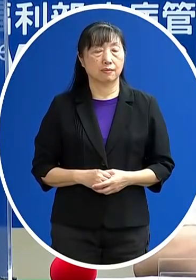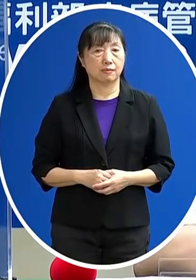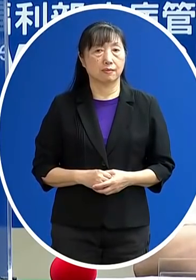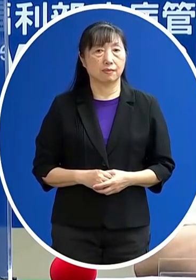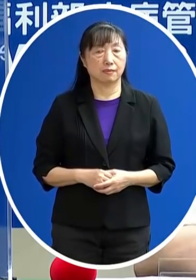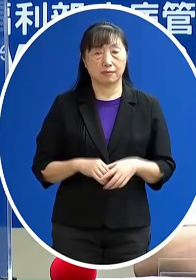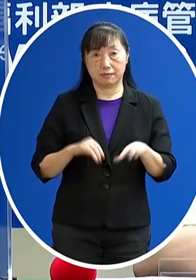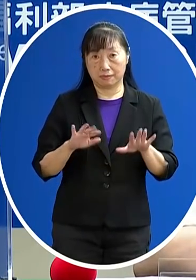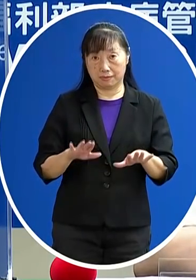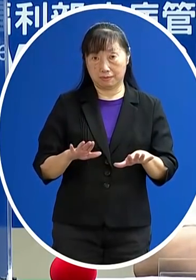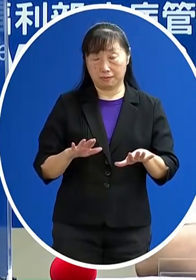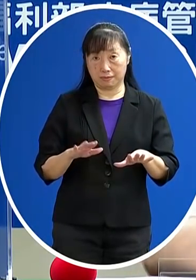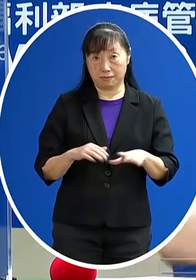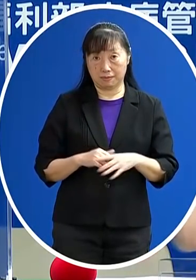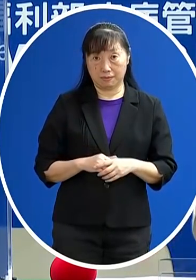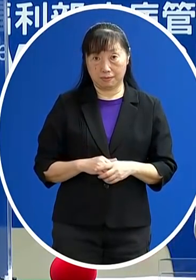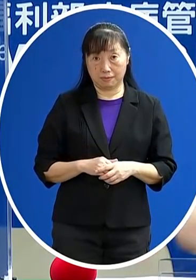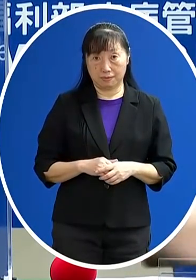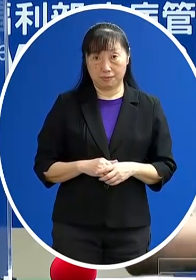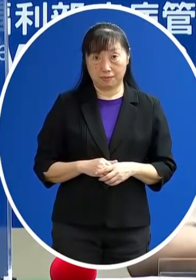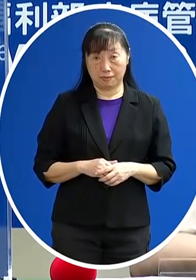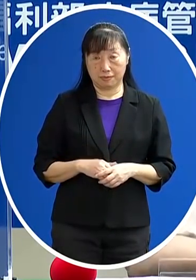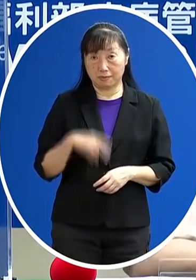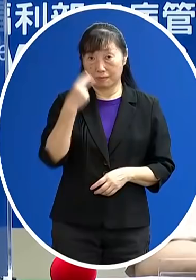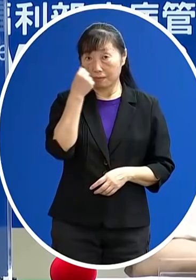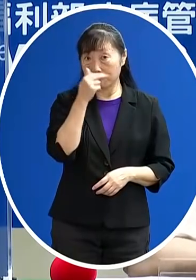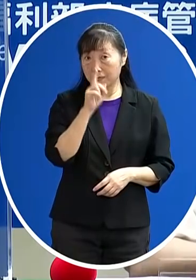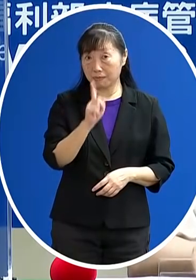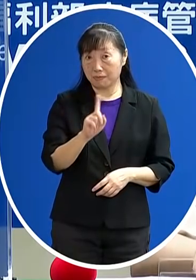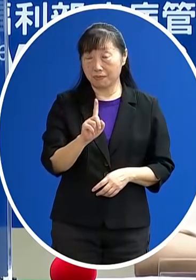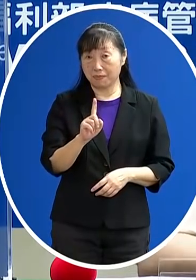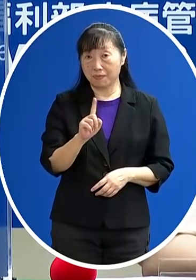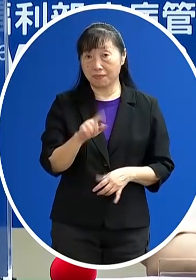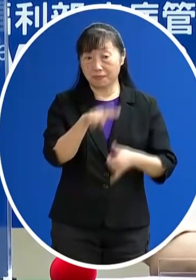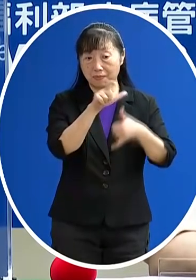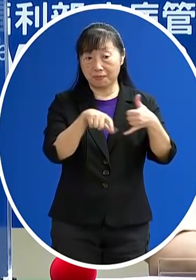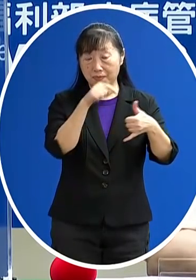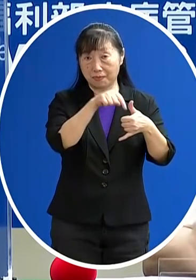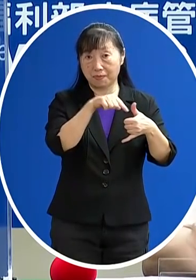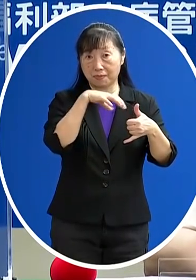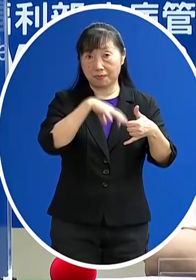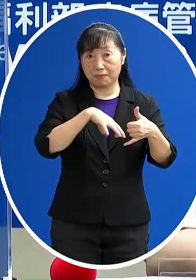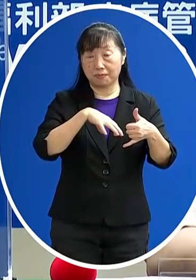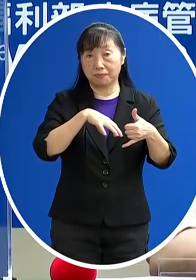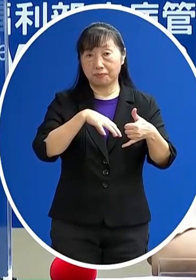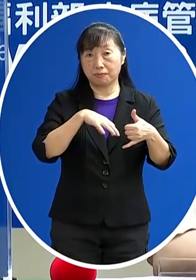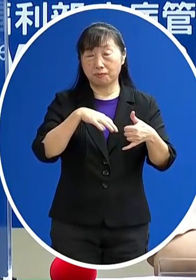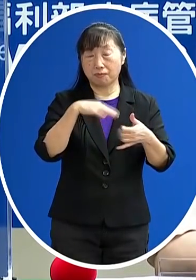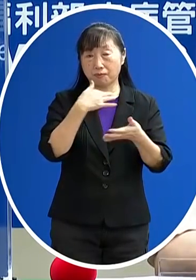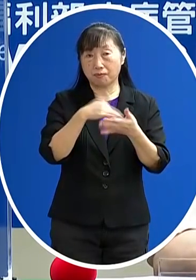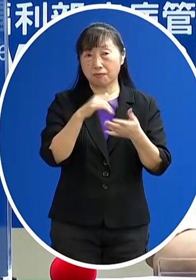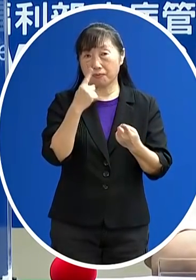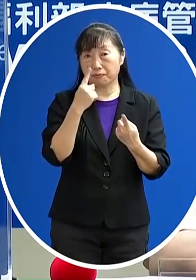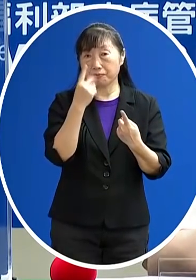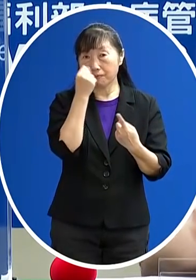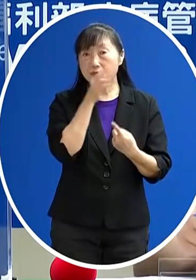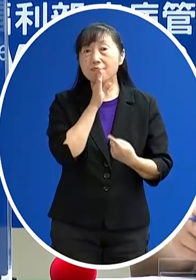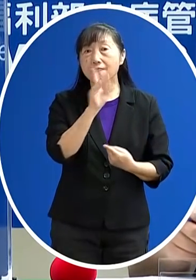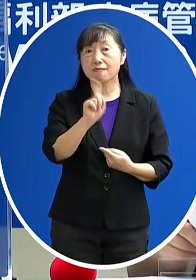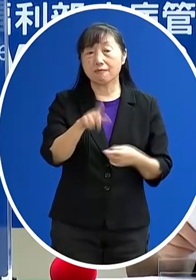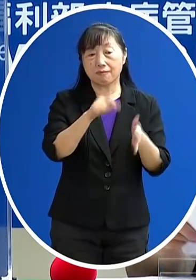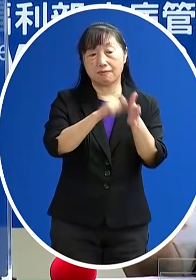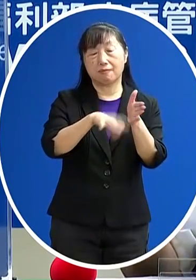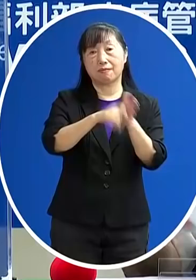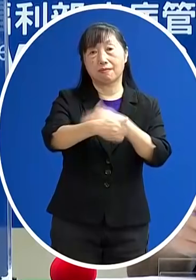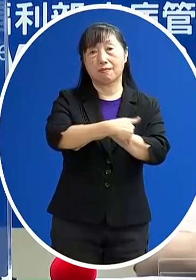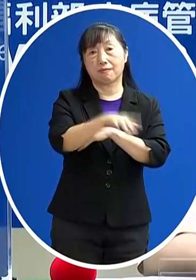那基本上在这个特殊的哈，今天的案例里面，其实比较特殊的哈，就是嘉义